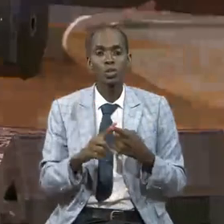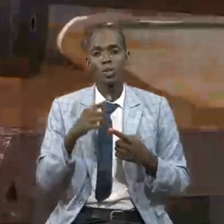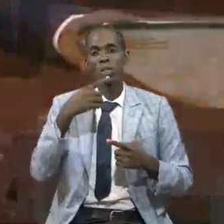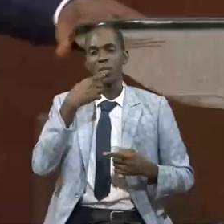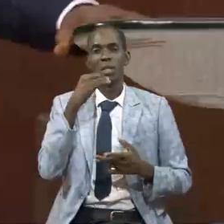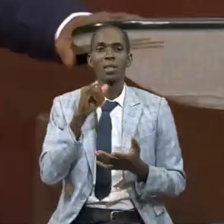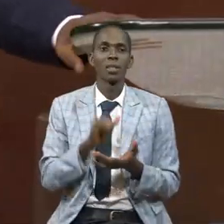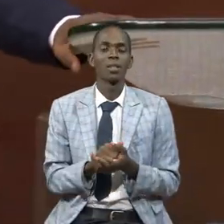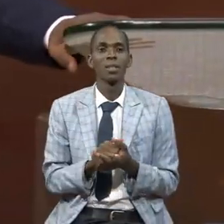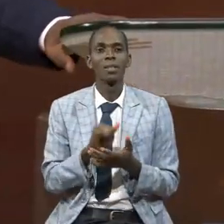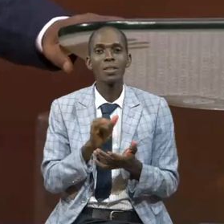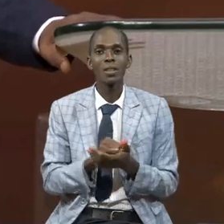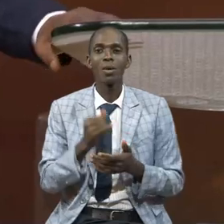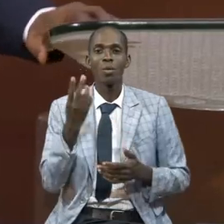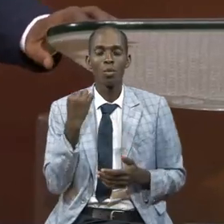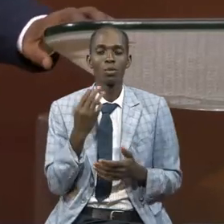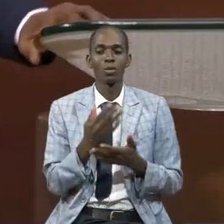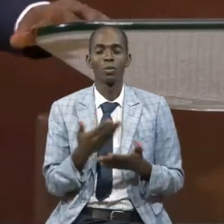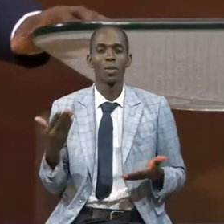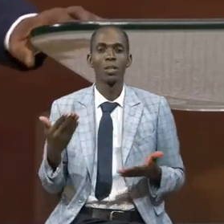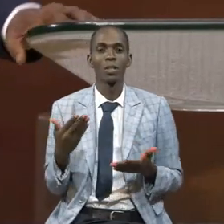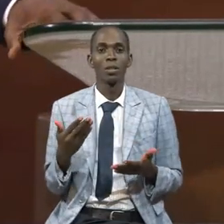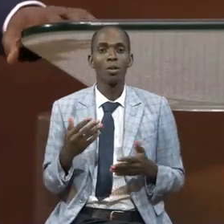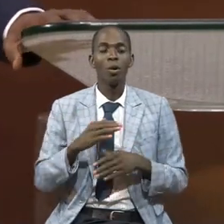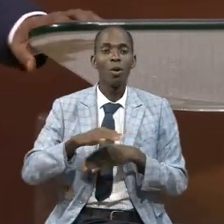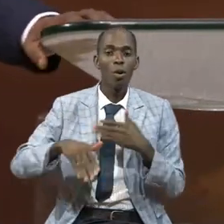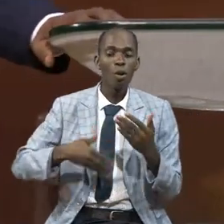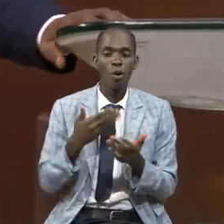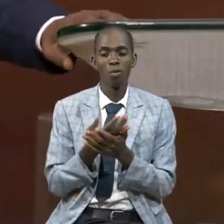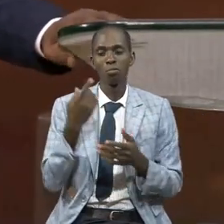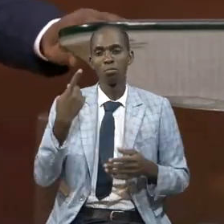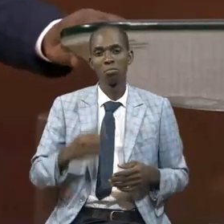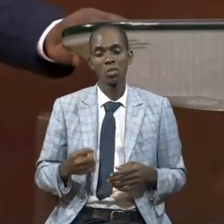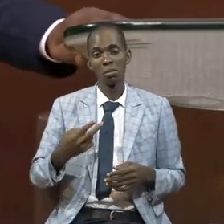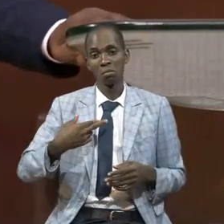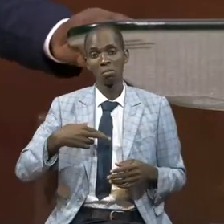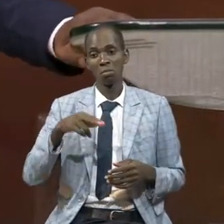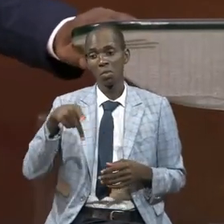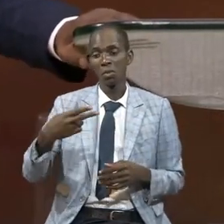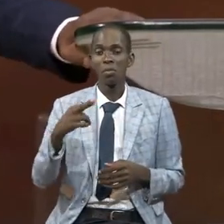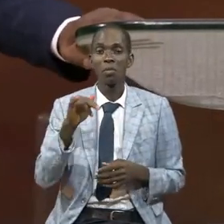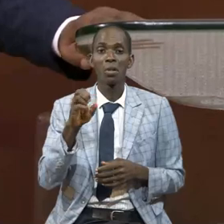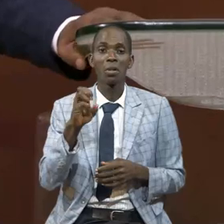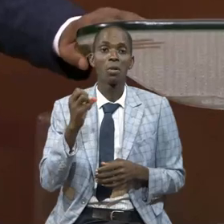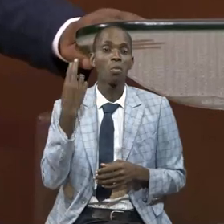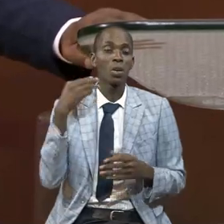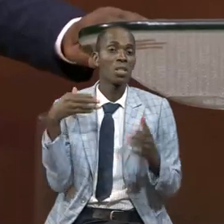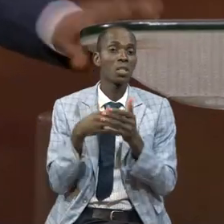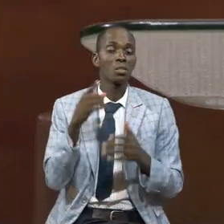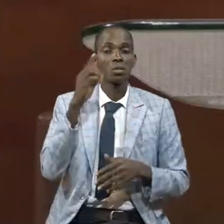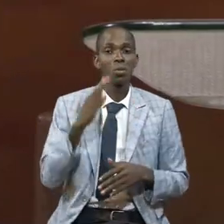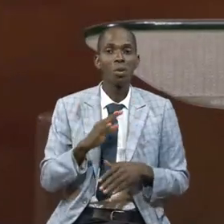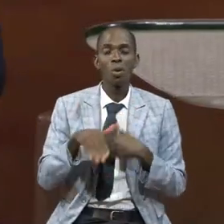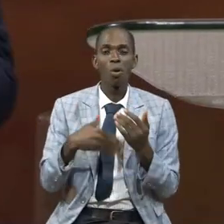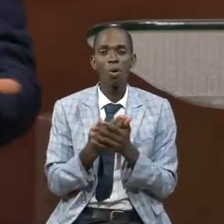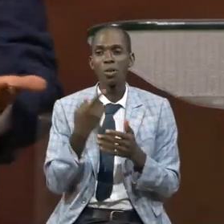pharisiens vienne parler de cette manière, c'est quelque chose. Que tous les pharisiens qui étaient contre Christ,